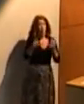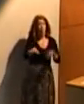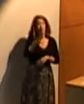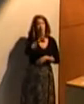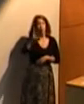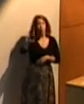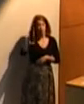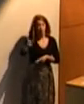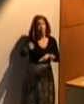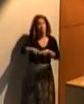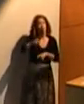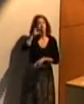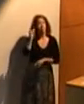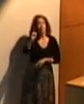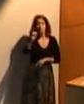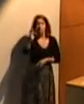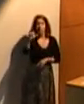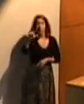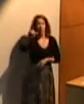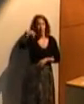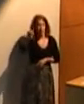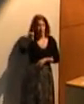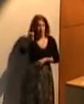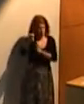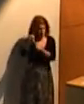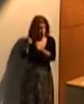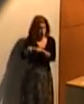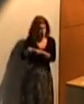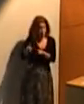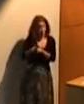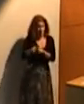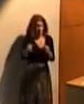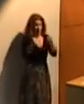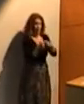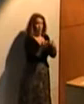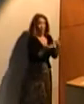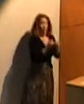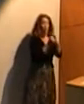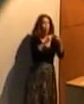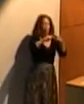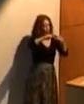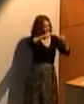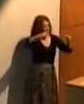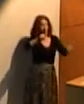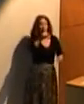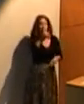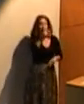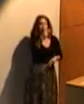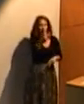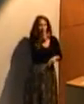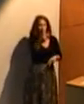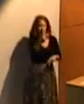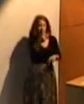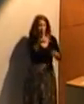mais c'est aussi la découverte comme vous le savez de la structure de l'adn de la structure de l'adn l assaut du rang double hélice